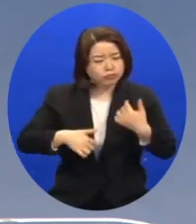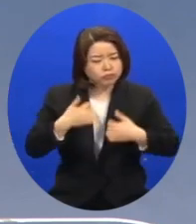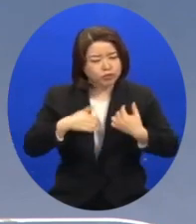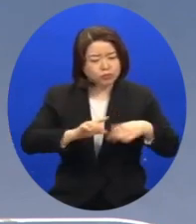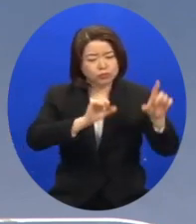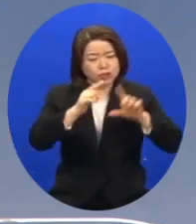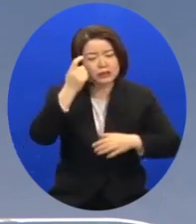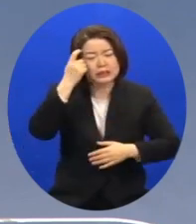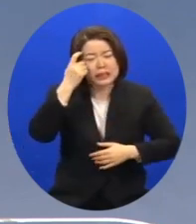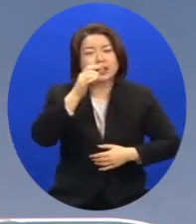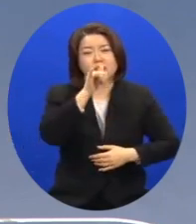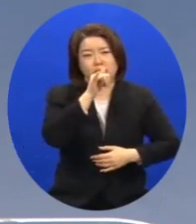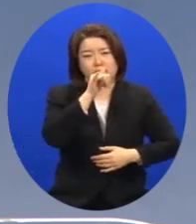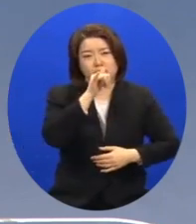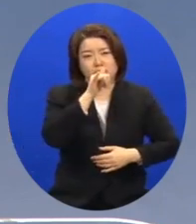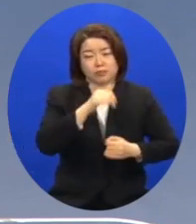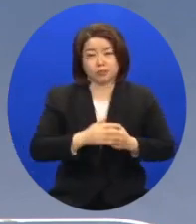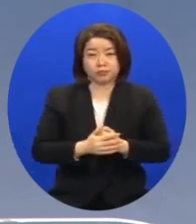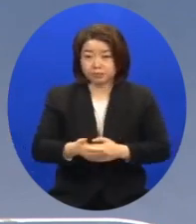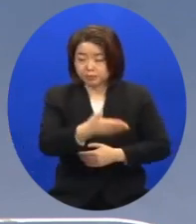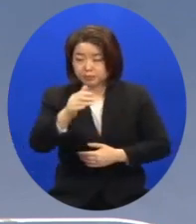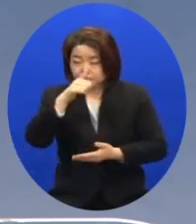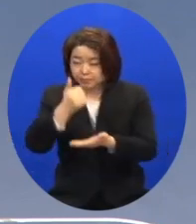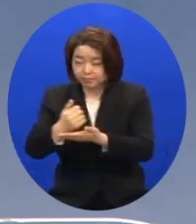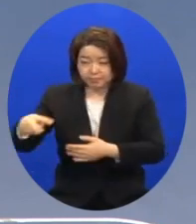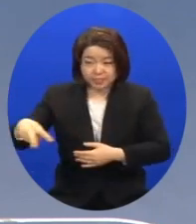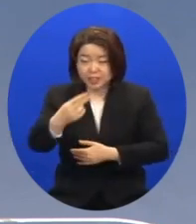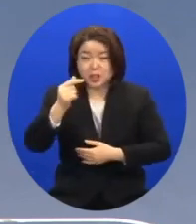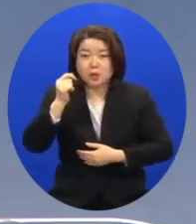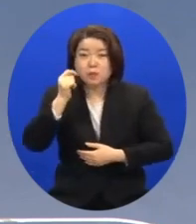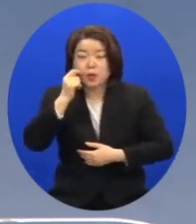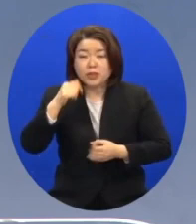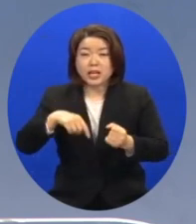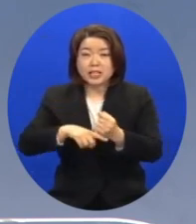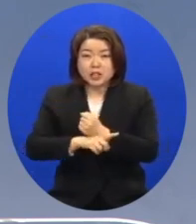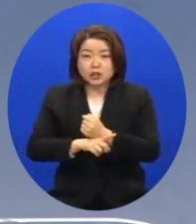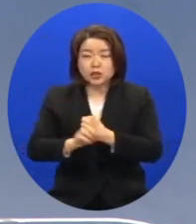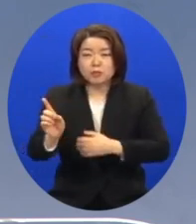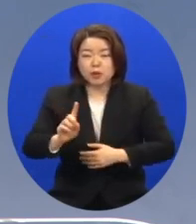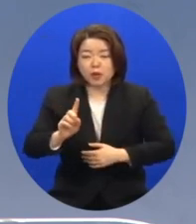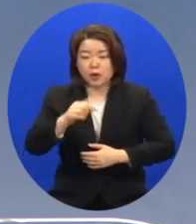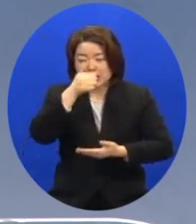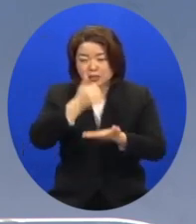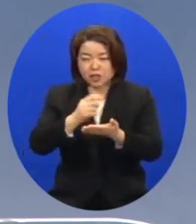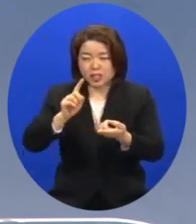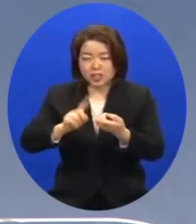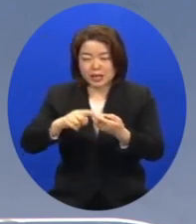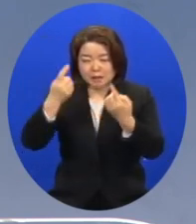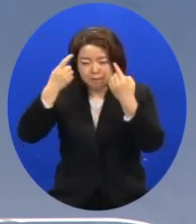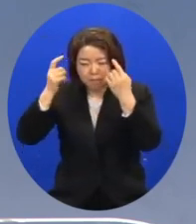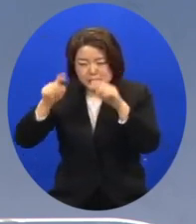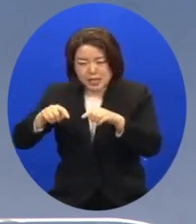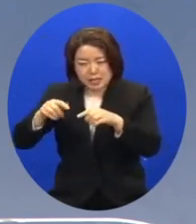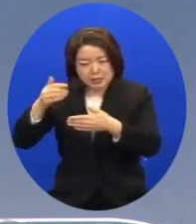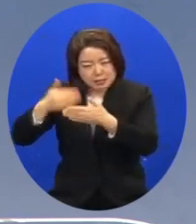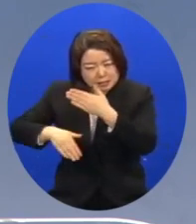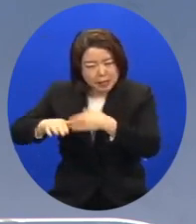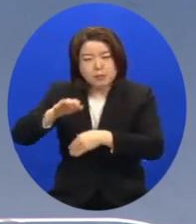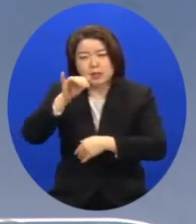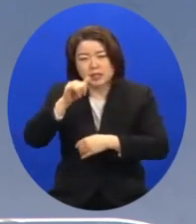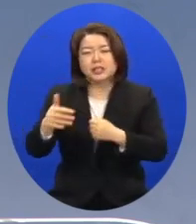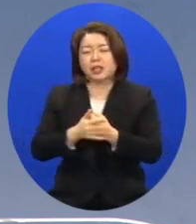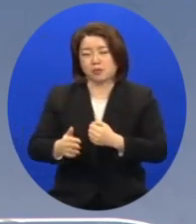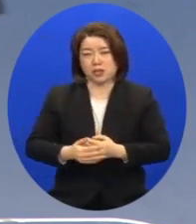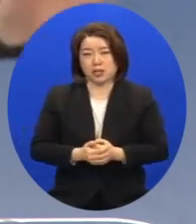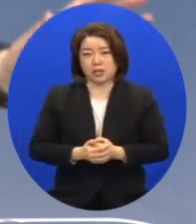생각 이었어요 여러분 죄를 끊어 버리지 못하는 데는 죄에 대한 미련을 마음이 가지고 있기 때문입니다 죄를 끊어